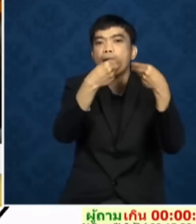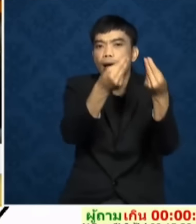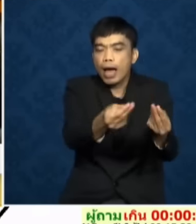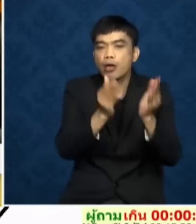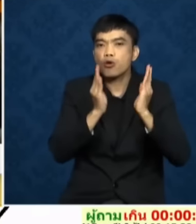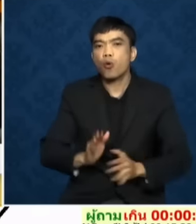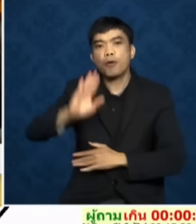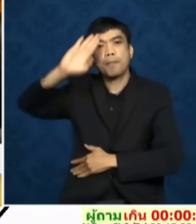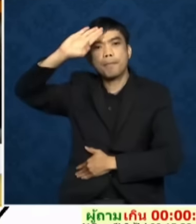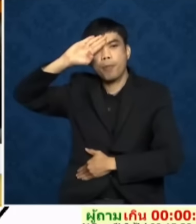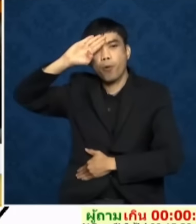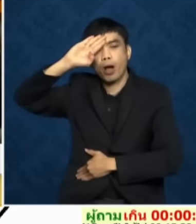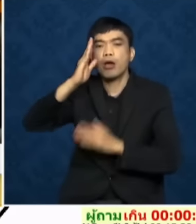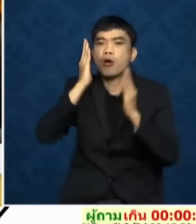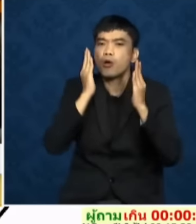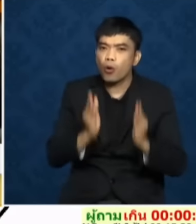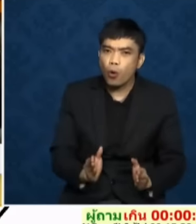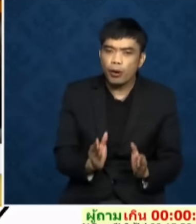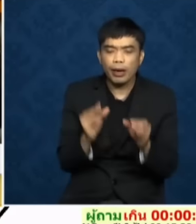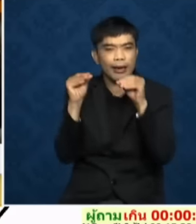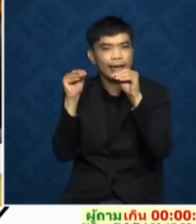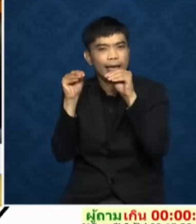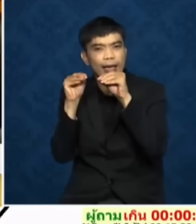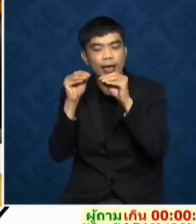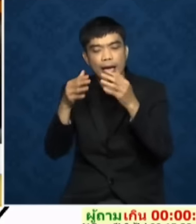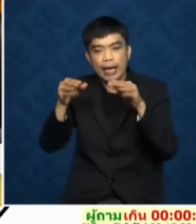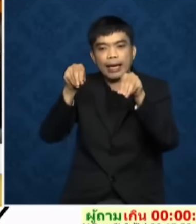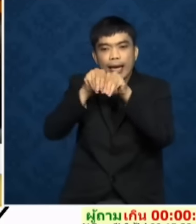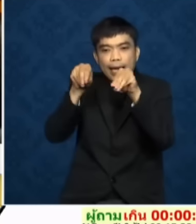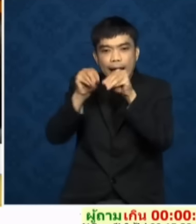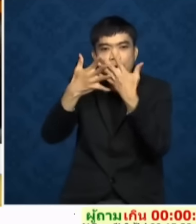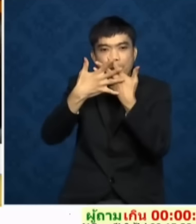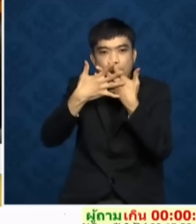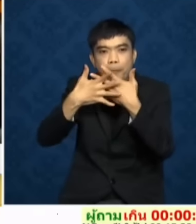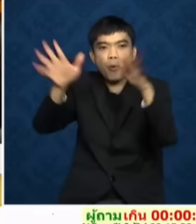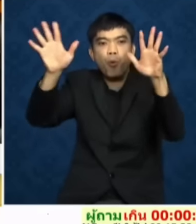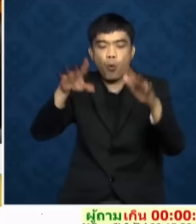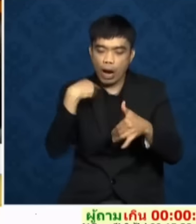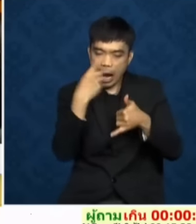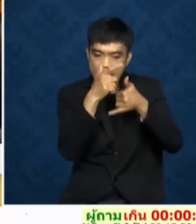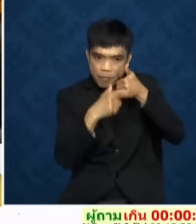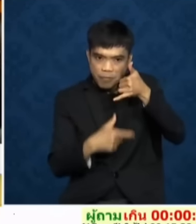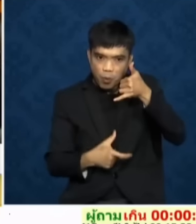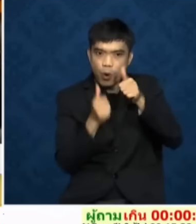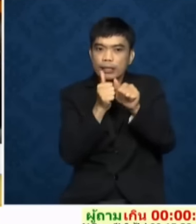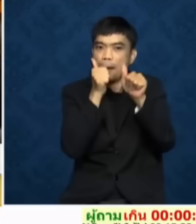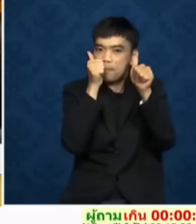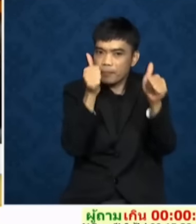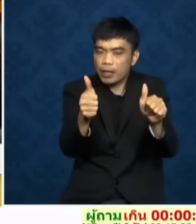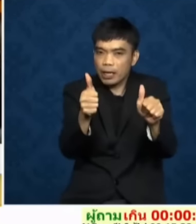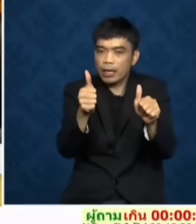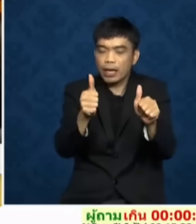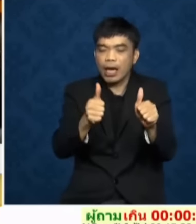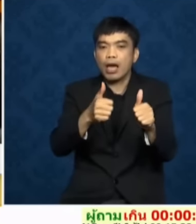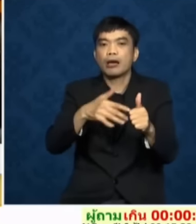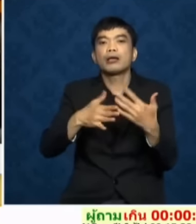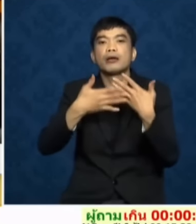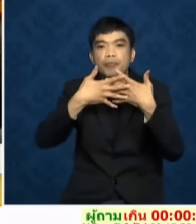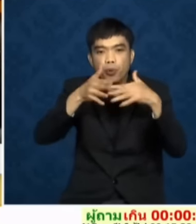บุคคลที่ใกล้จะพ้นวาระและปฏิบัติตัวดีสามารถไปเริ่มต้นใช้ชีวิตข้างนอก